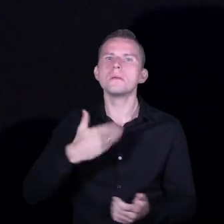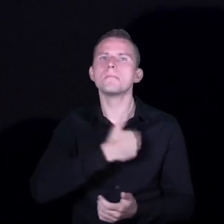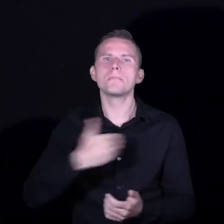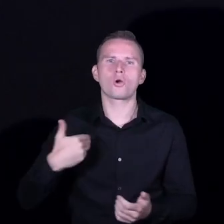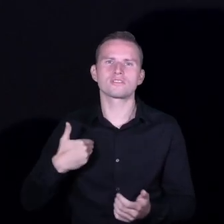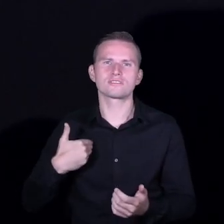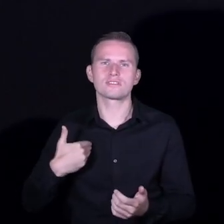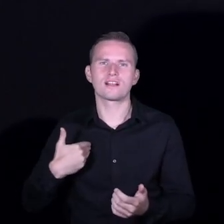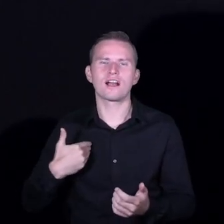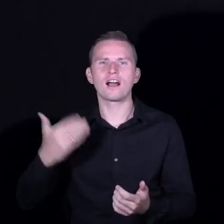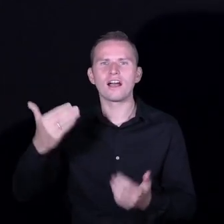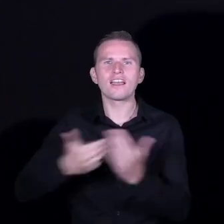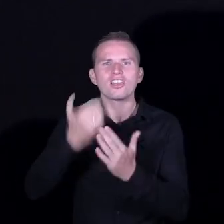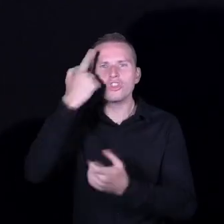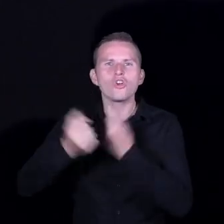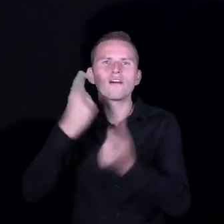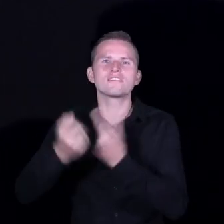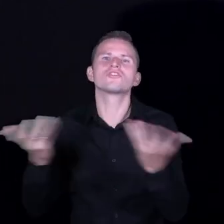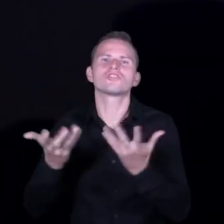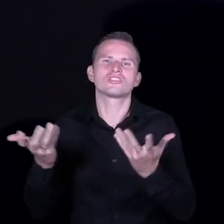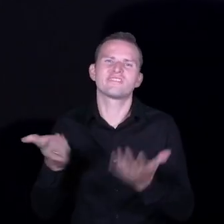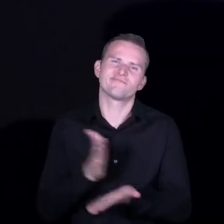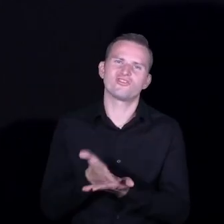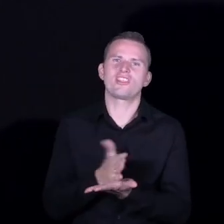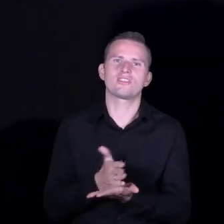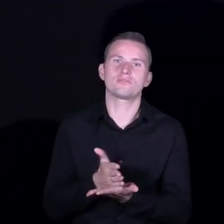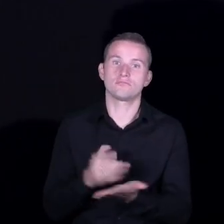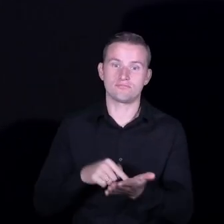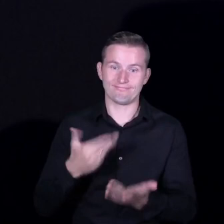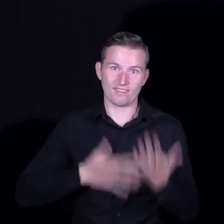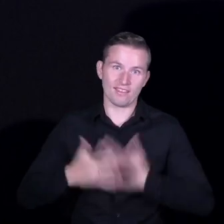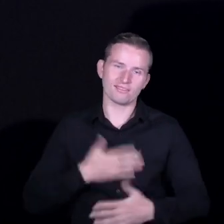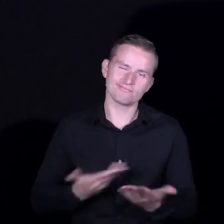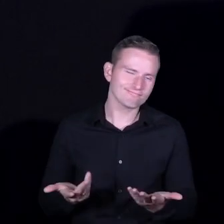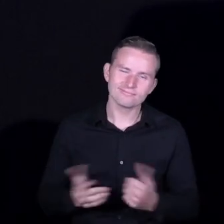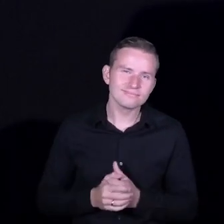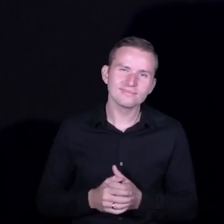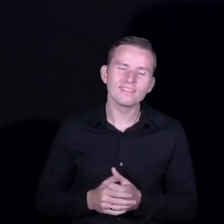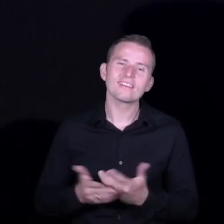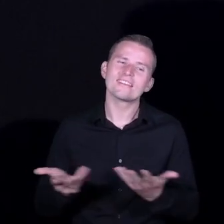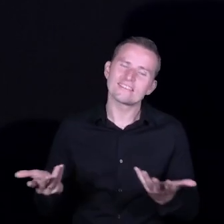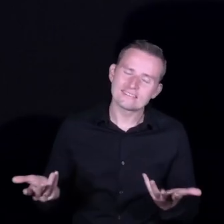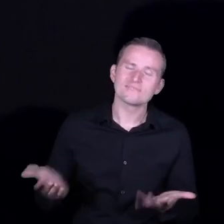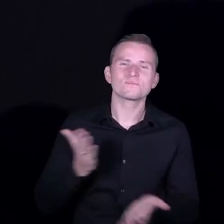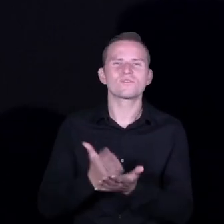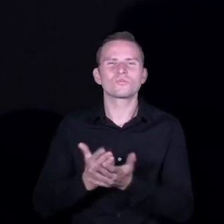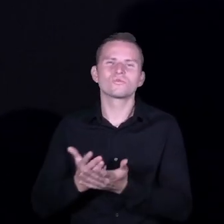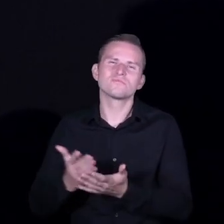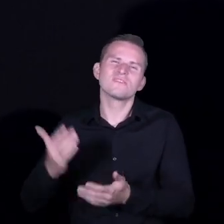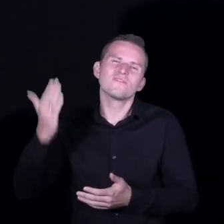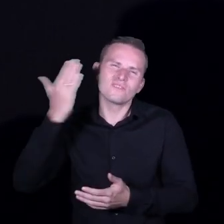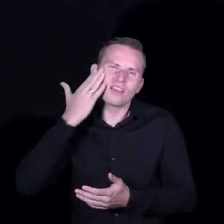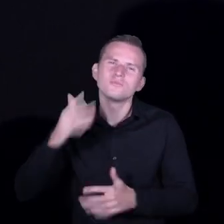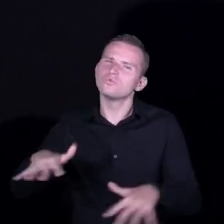rankingu. Nas ona też nie cieszy, to znaczy wiemy od już wielu lat niestety, że mamy sporo